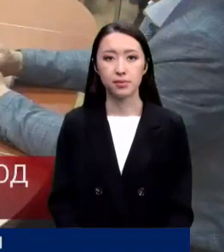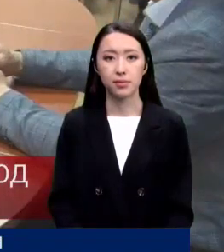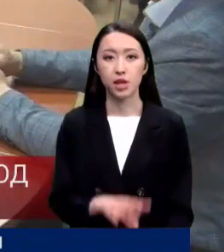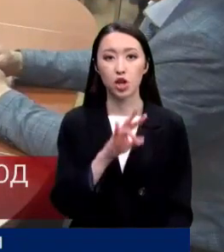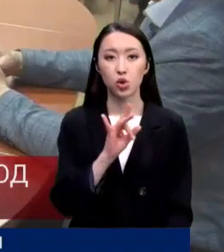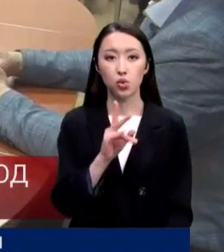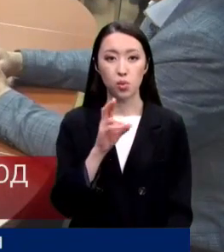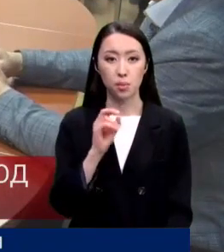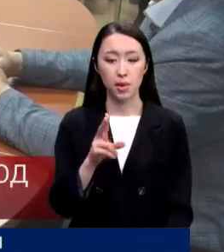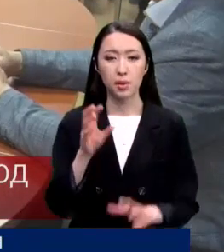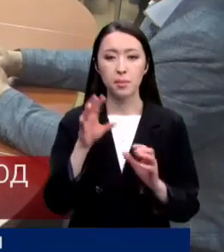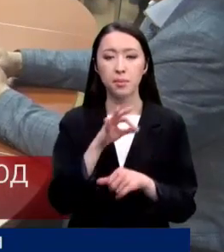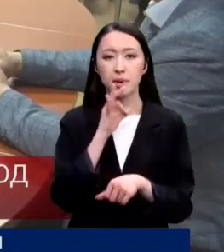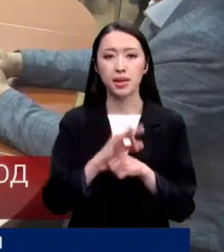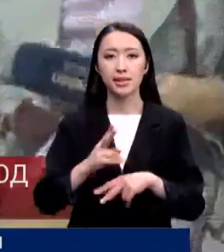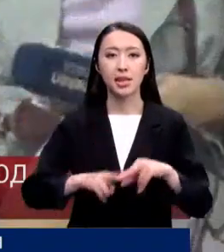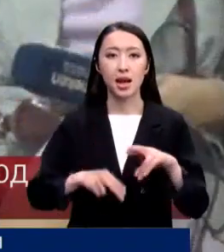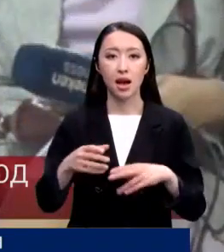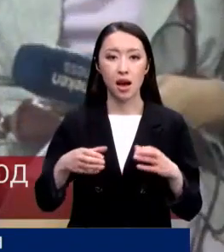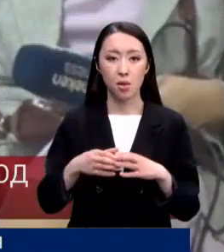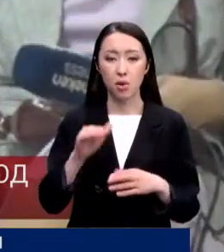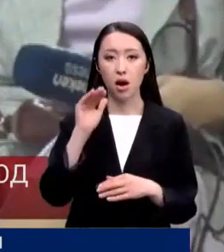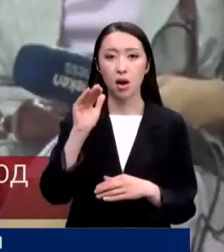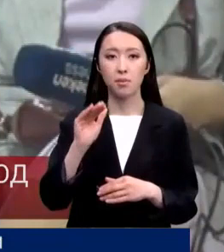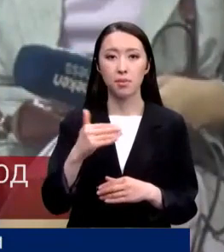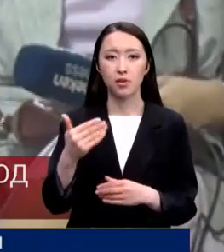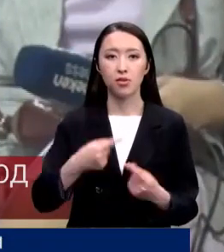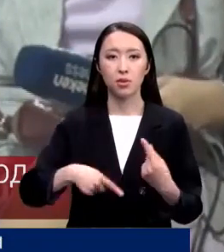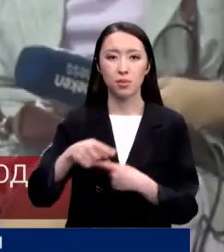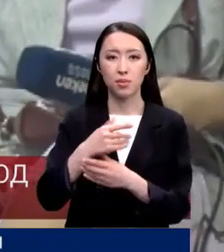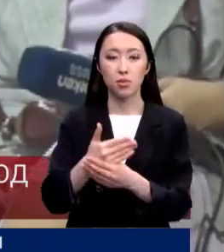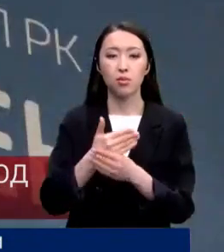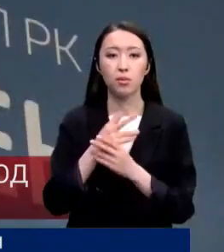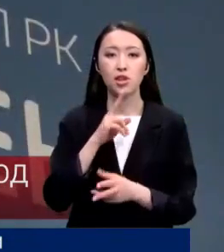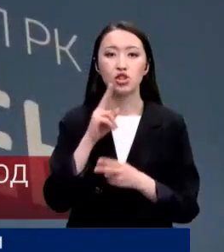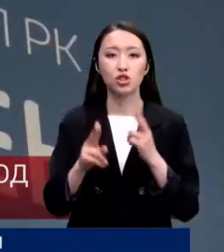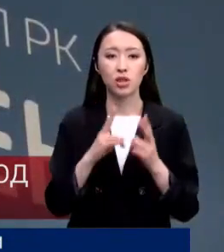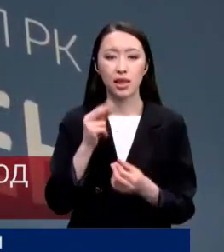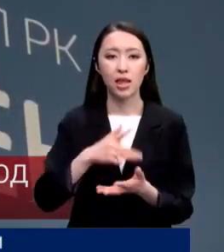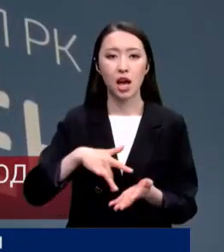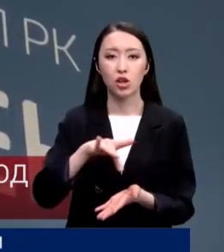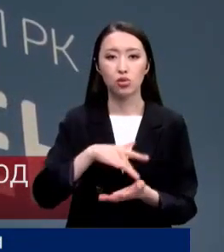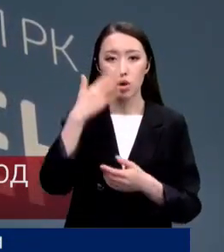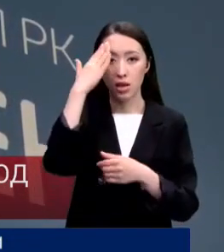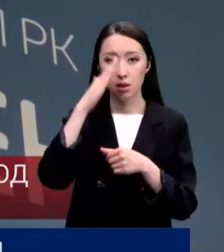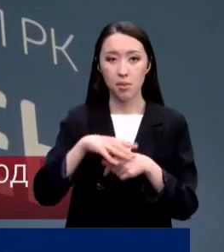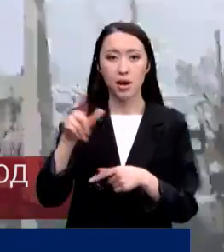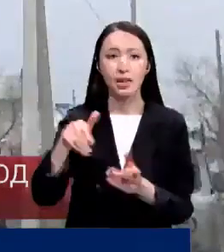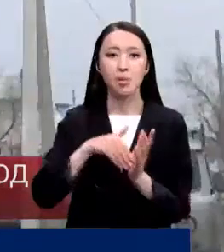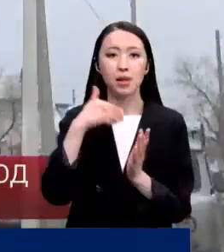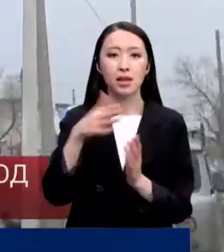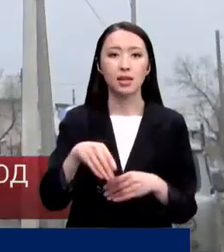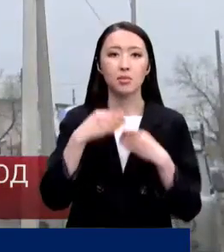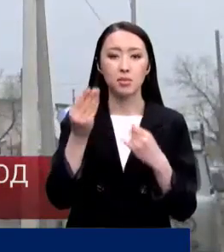Нурбек Садыков, представитель строительной компании, обратился в палату предпринимателей от Раутской области с жалобой на городской акимат. Там ему отказали в